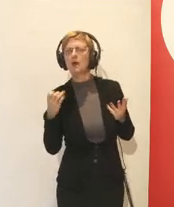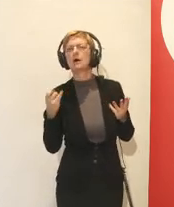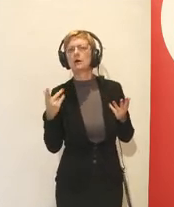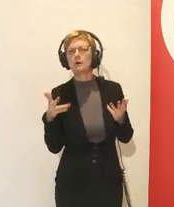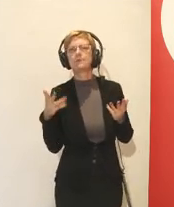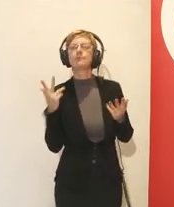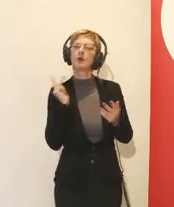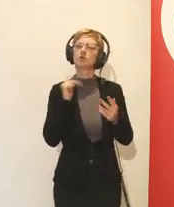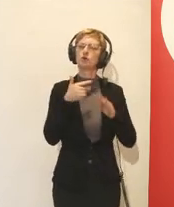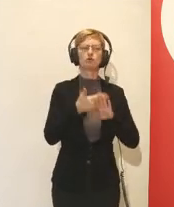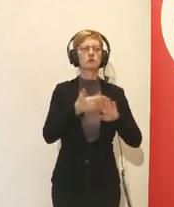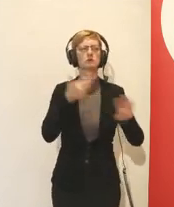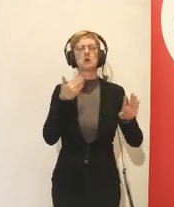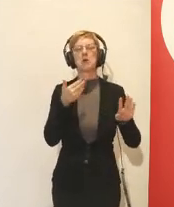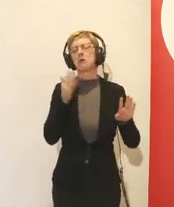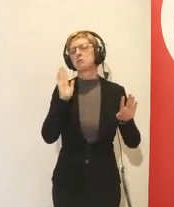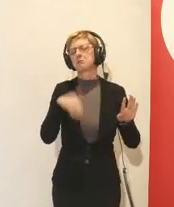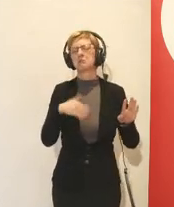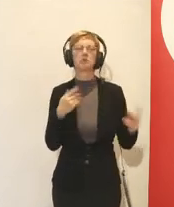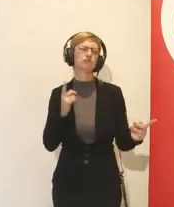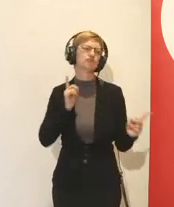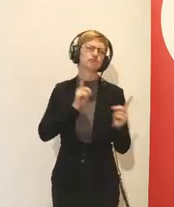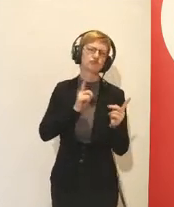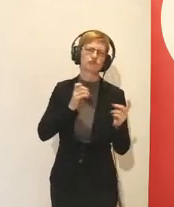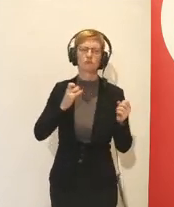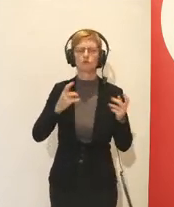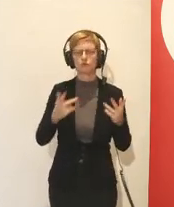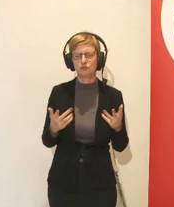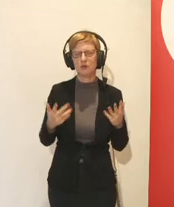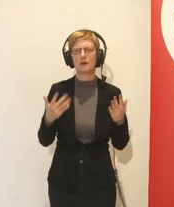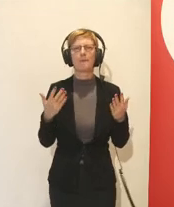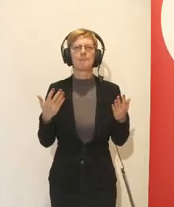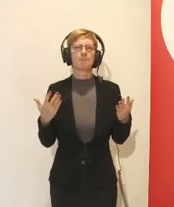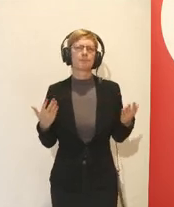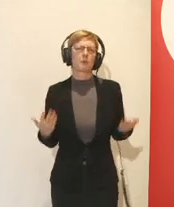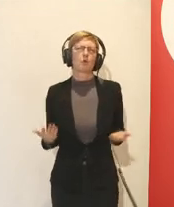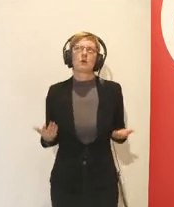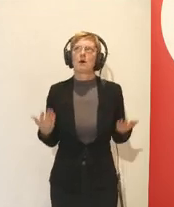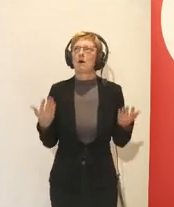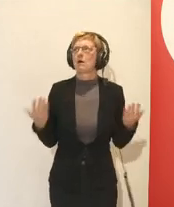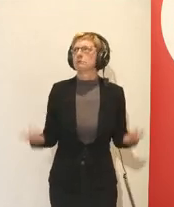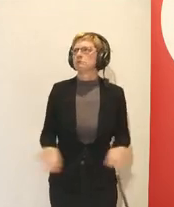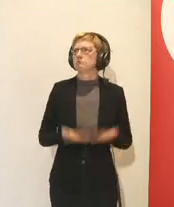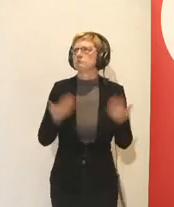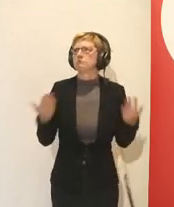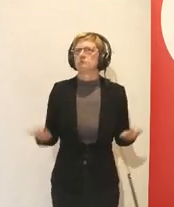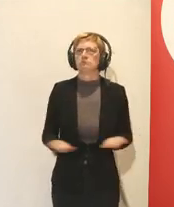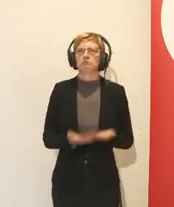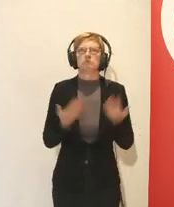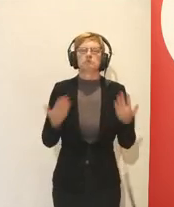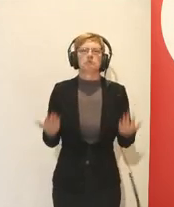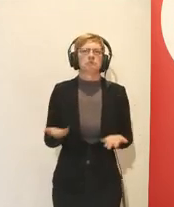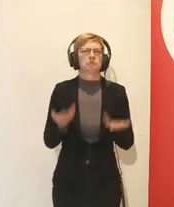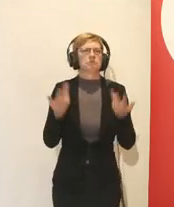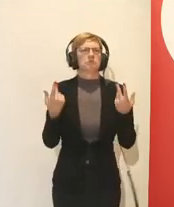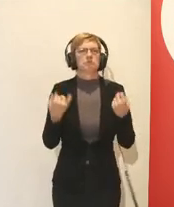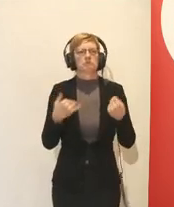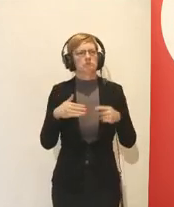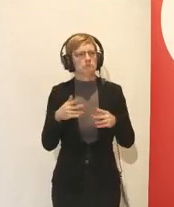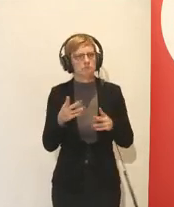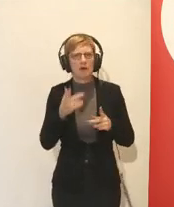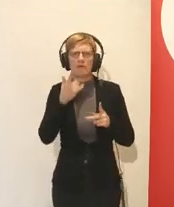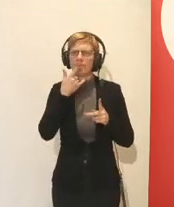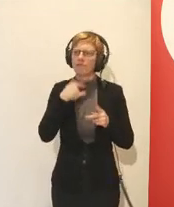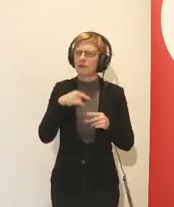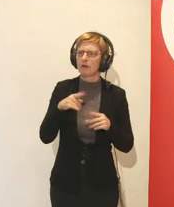social dating an und den beiträgen die menschen da leisten damit sich das virus